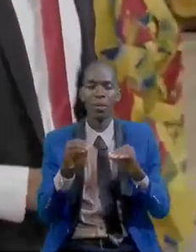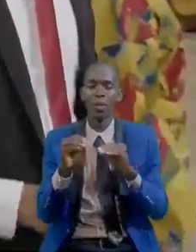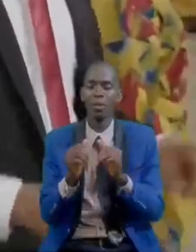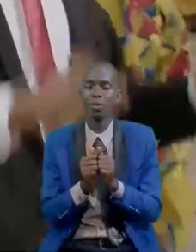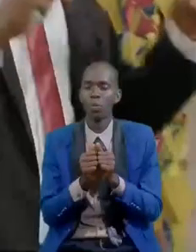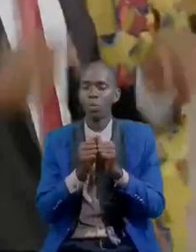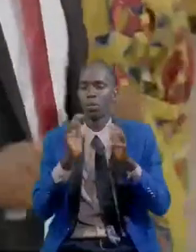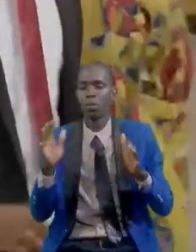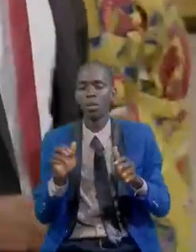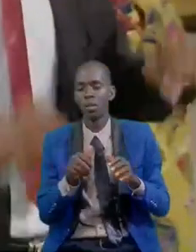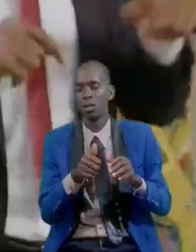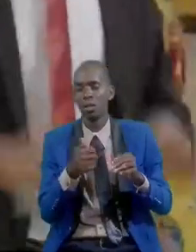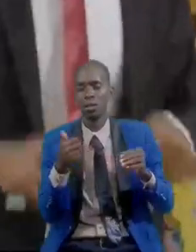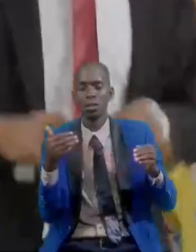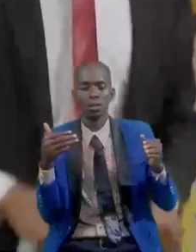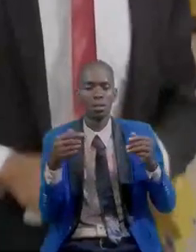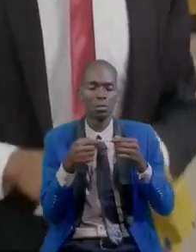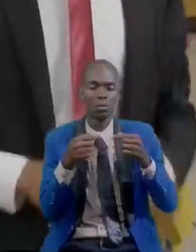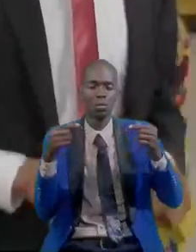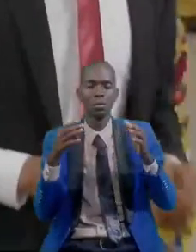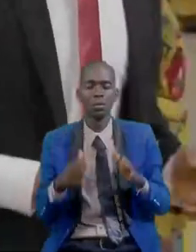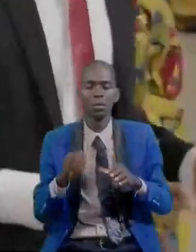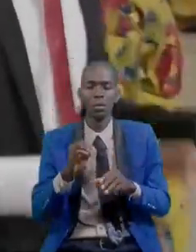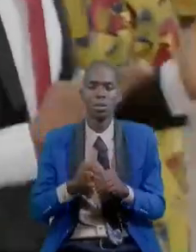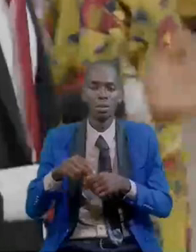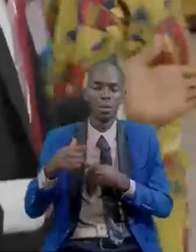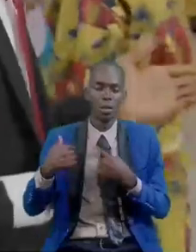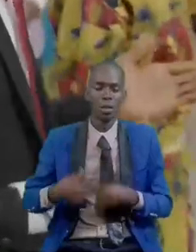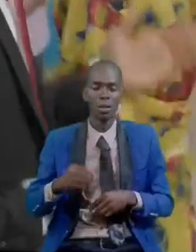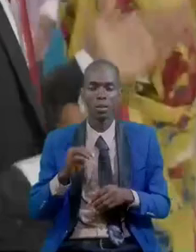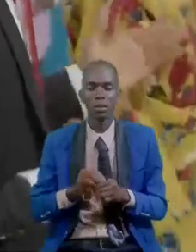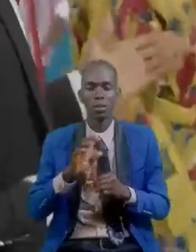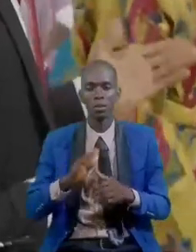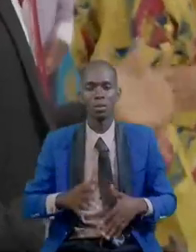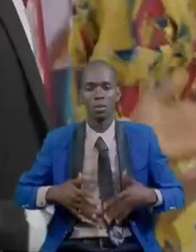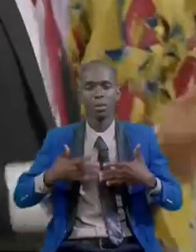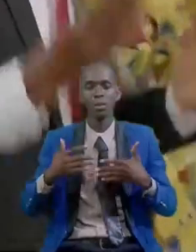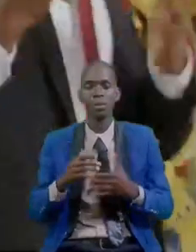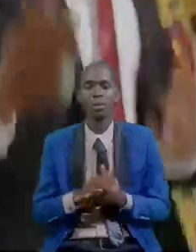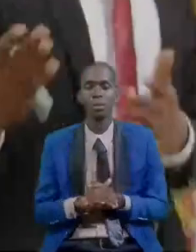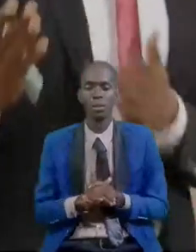agisse sans rival dans ton cœur, dans ta vie.